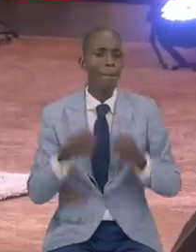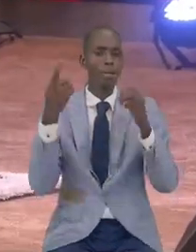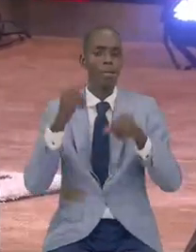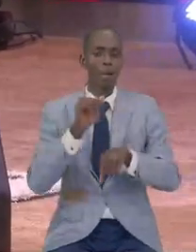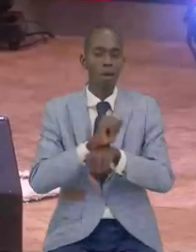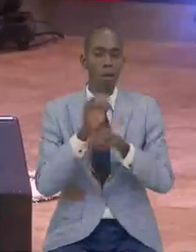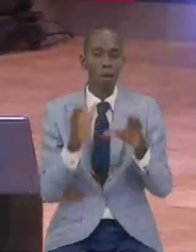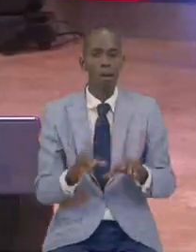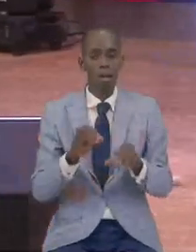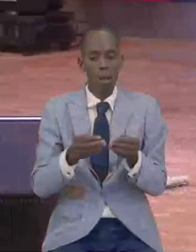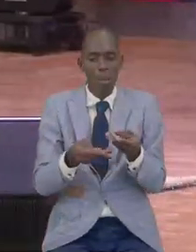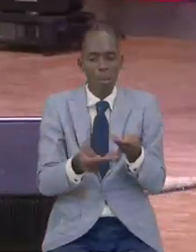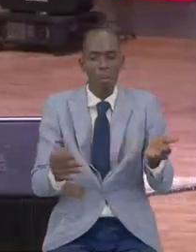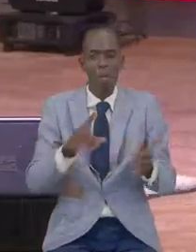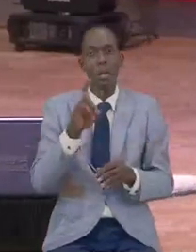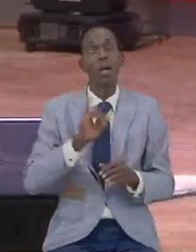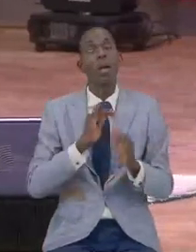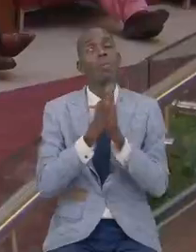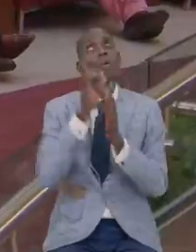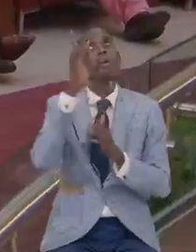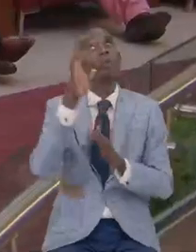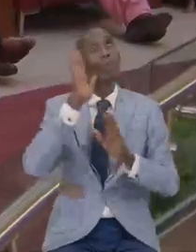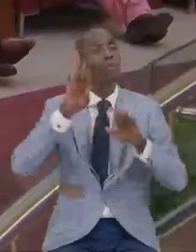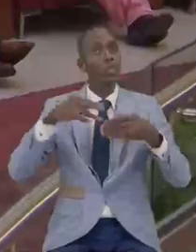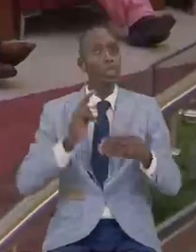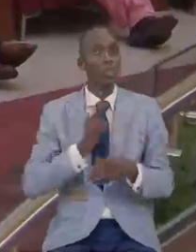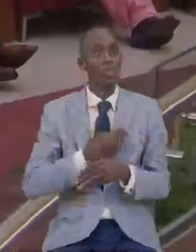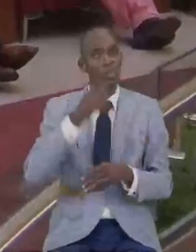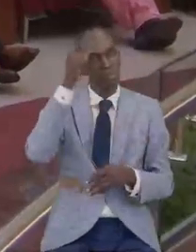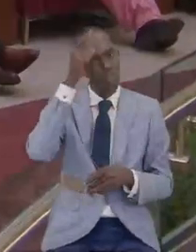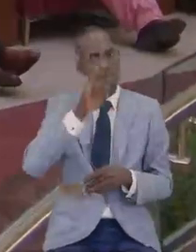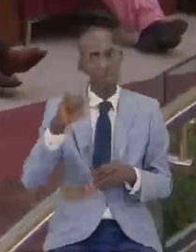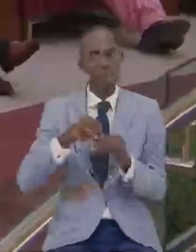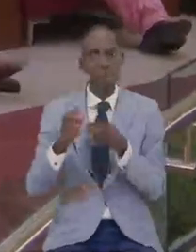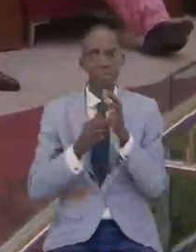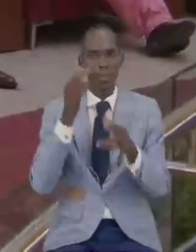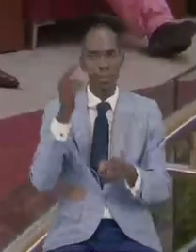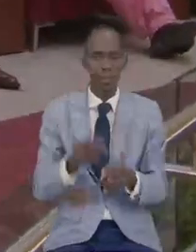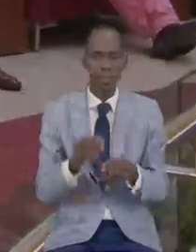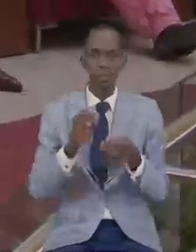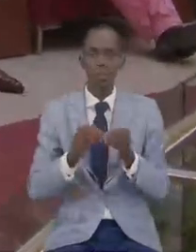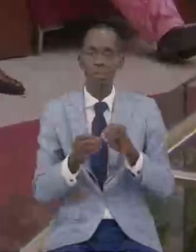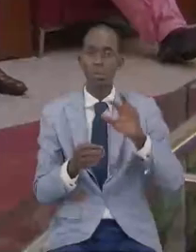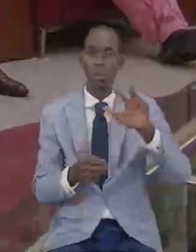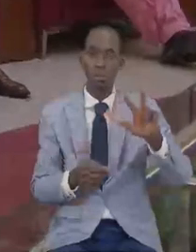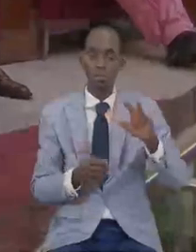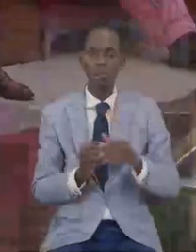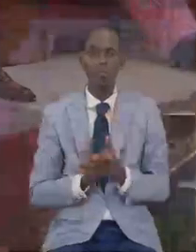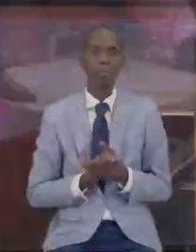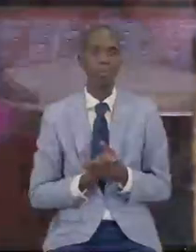Je prie que Dieu nous donne la compréhension. Nous allons à la troisième partie, dernière partie ici. La